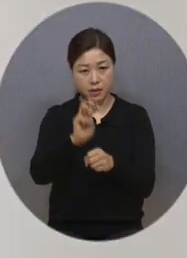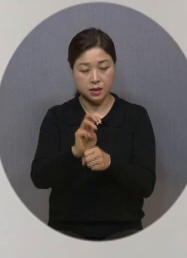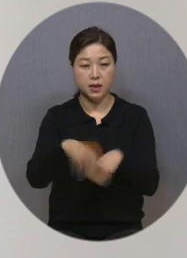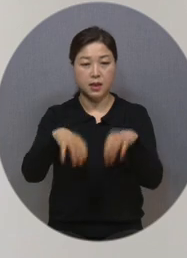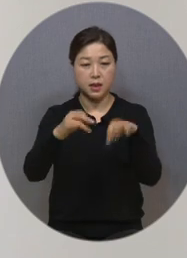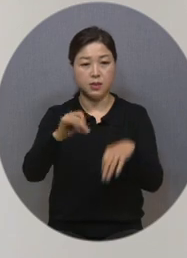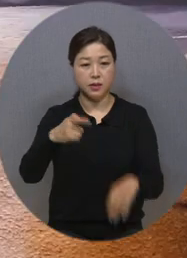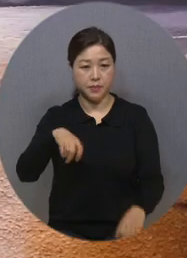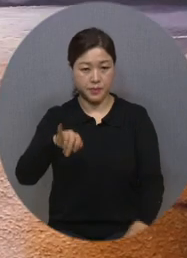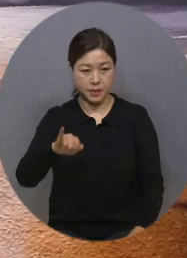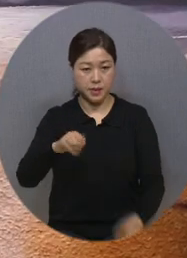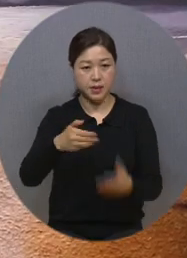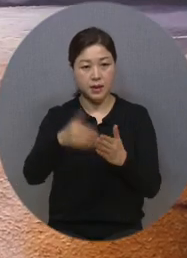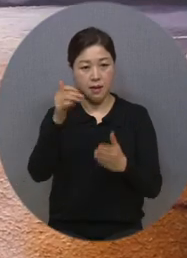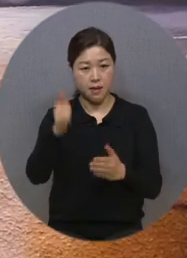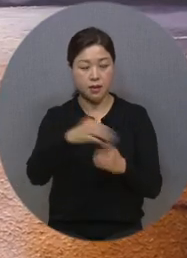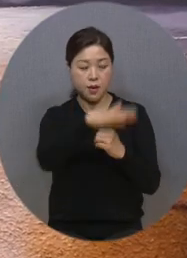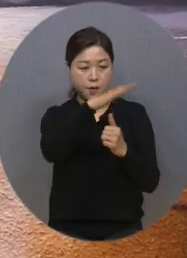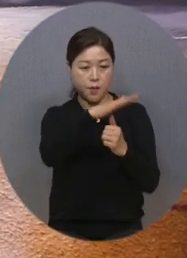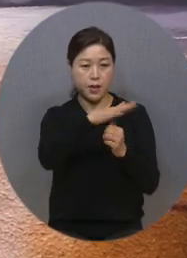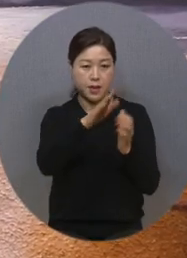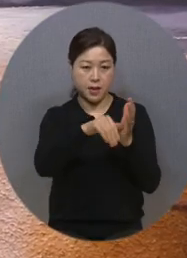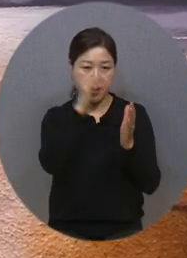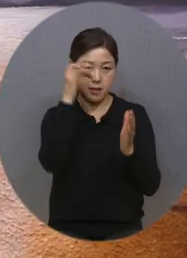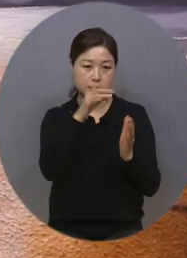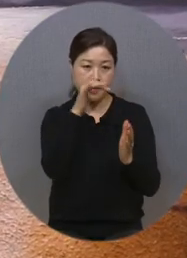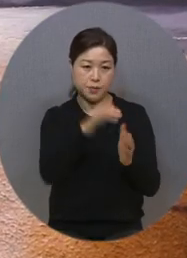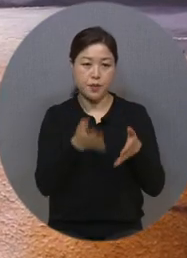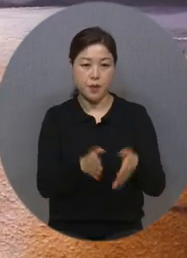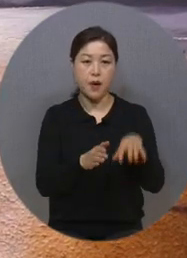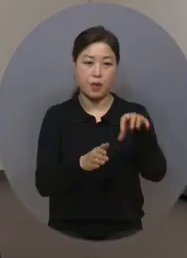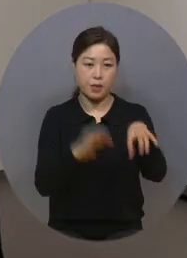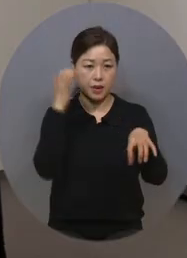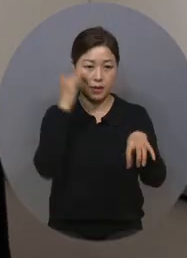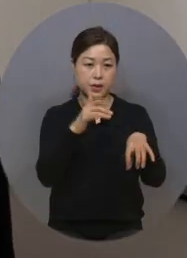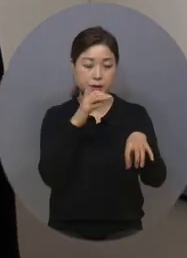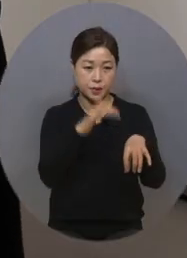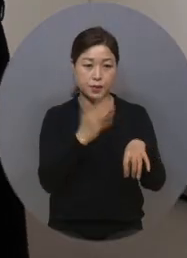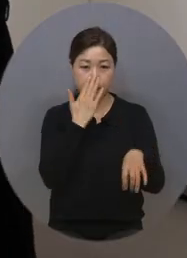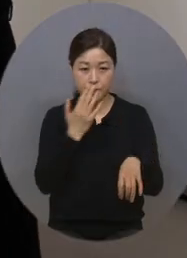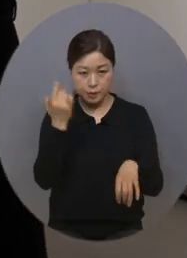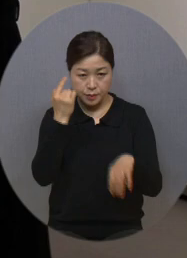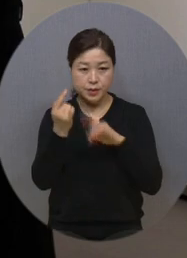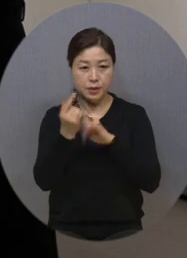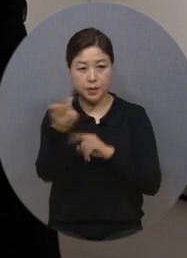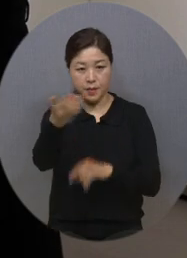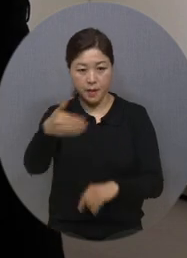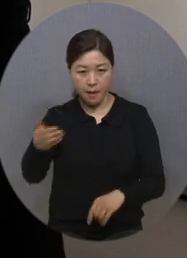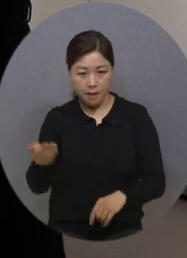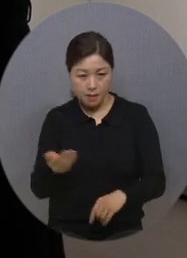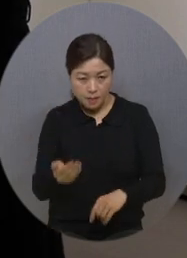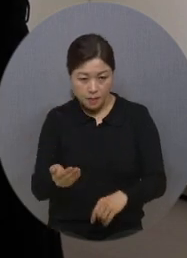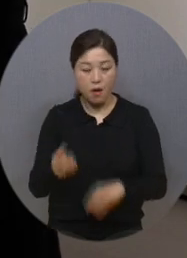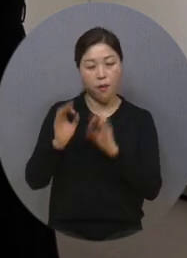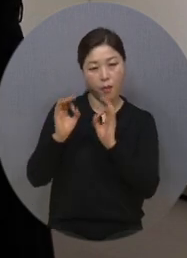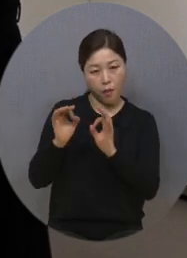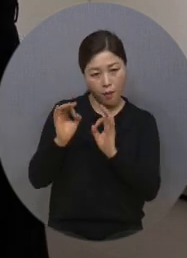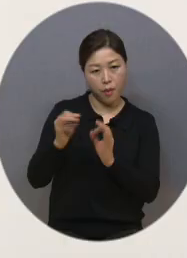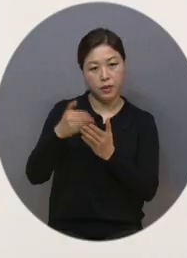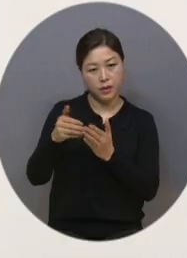김선미 작가는 어린 시절의 향수, 고향에 대한 그리움을 순천만의 물길을 바라보며